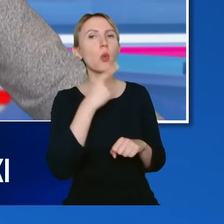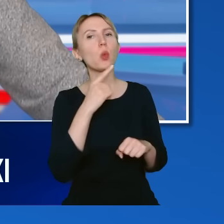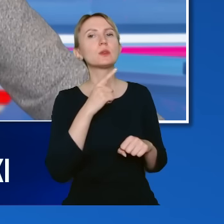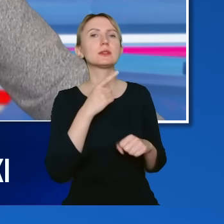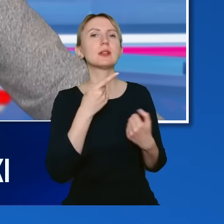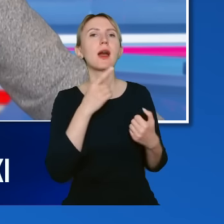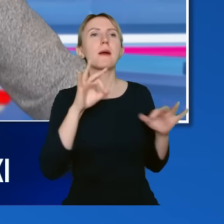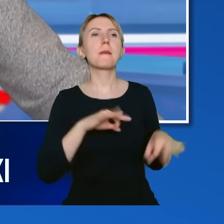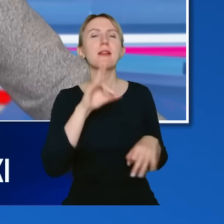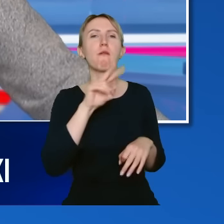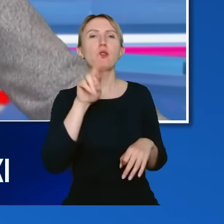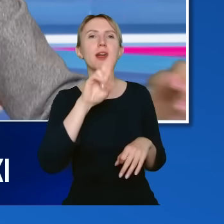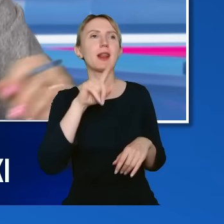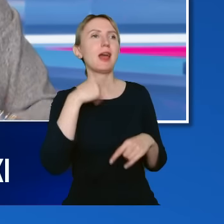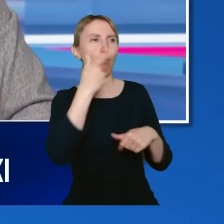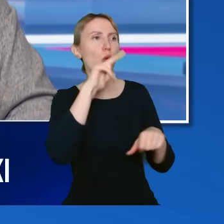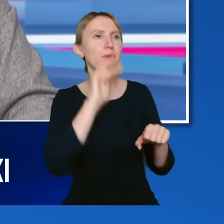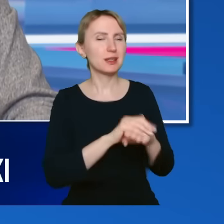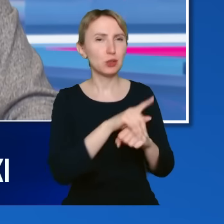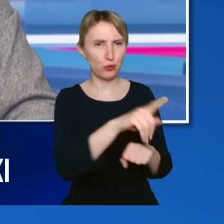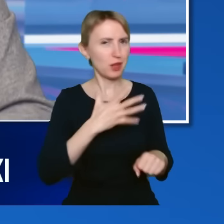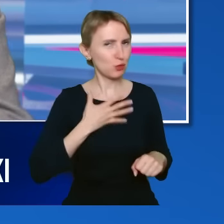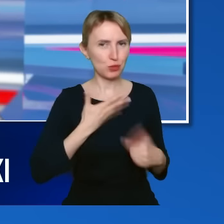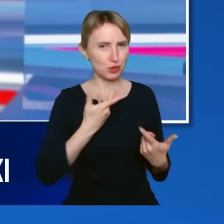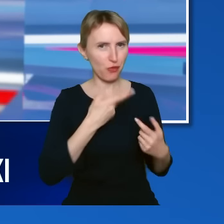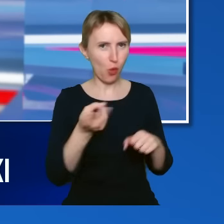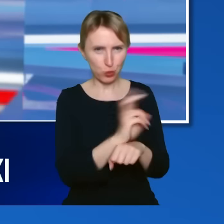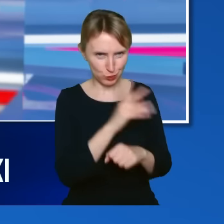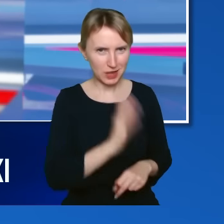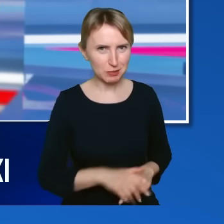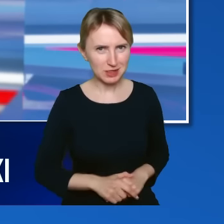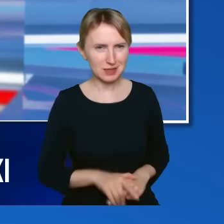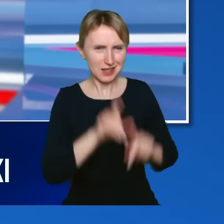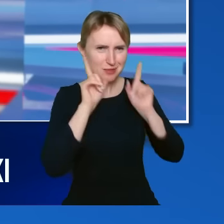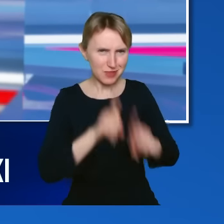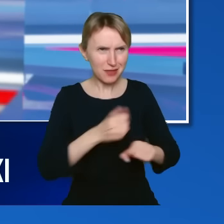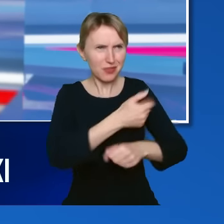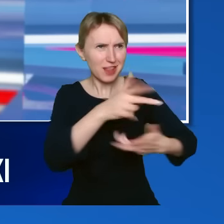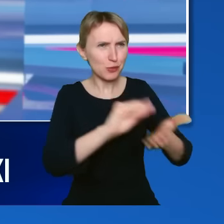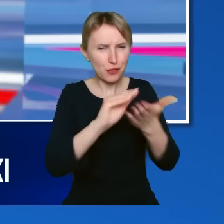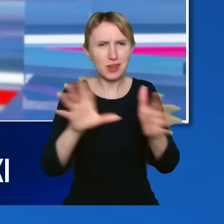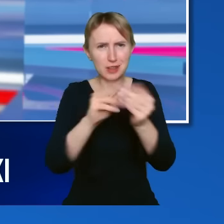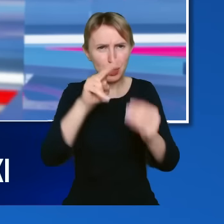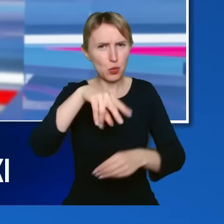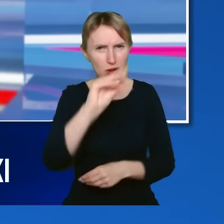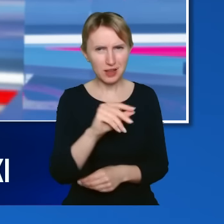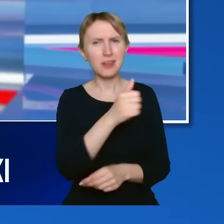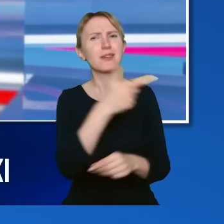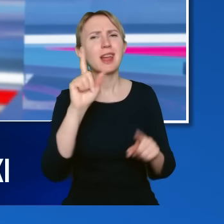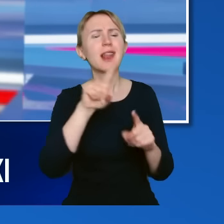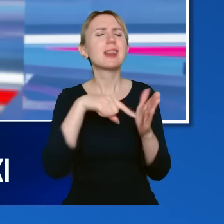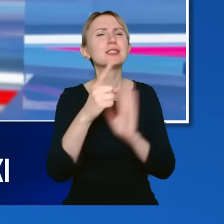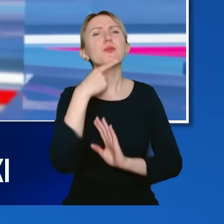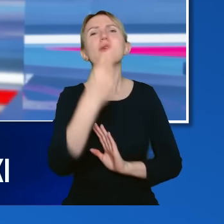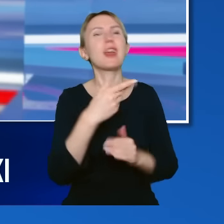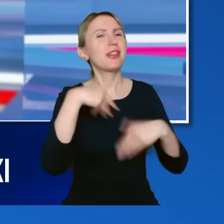pani von der Leyen, to naprawdę nie spodziewaliście się, że was oszukają? Naprawdę po tylu doświadczeniach z Unią Europejską, że tyle razy wam coś powiedzieli i wam potem nie